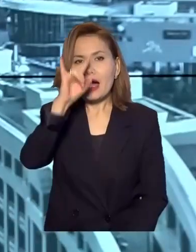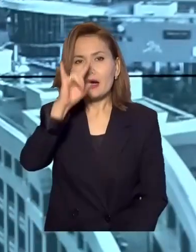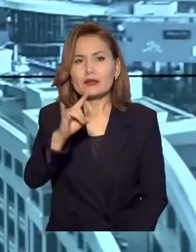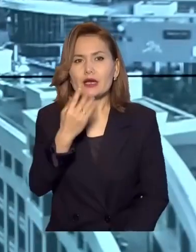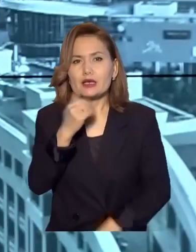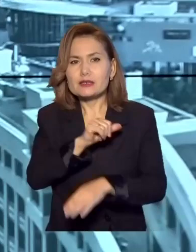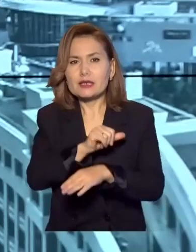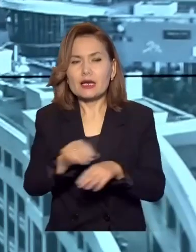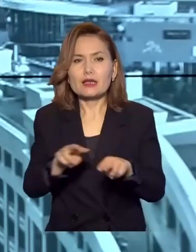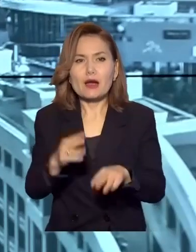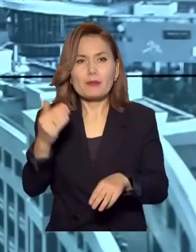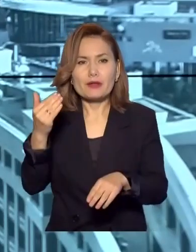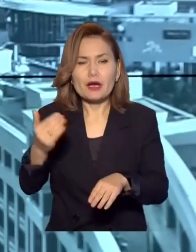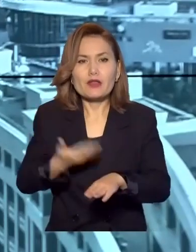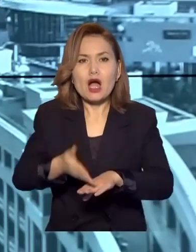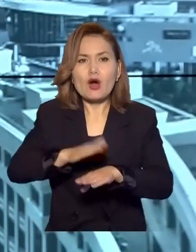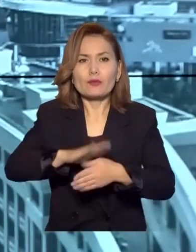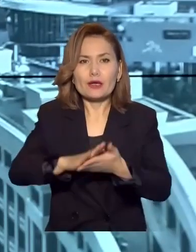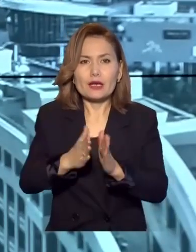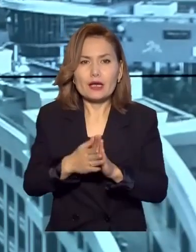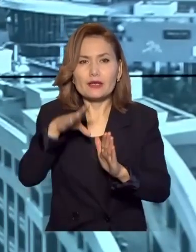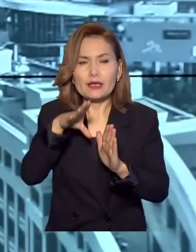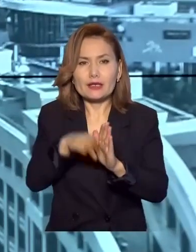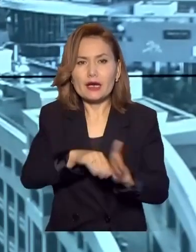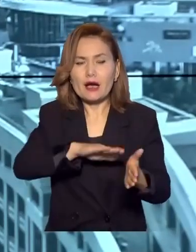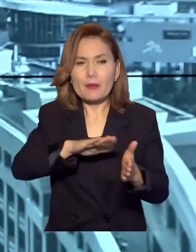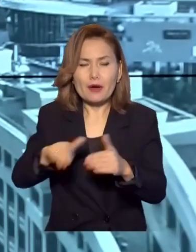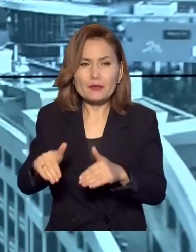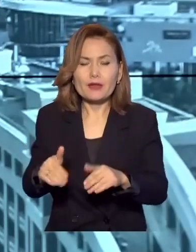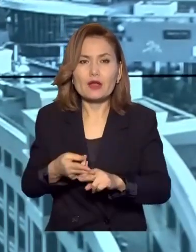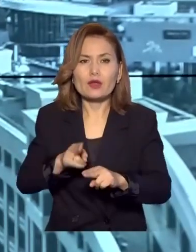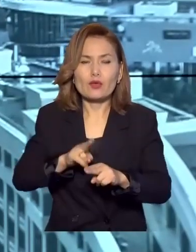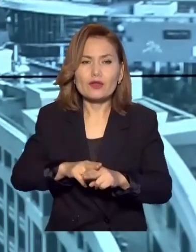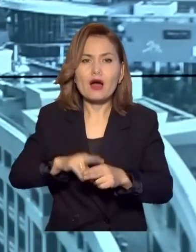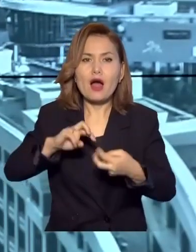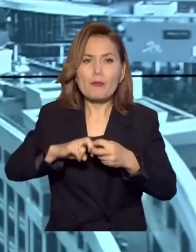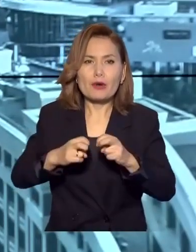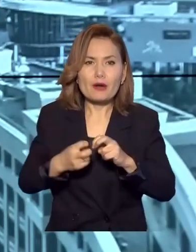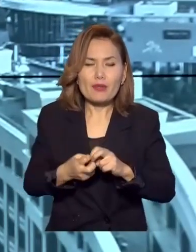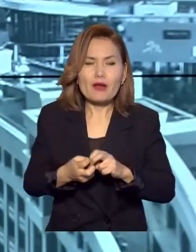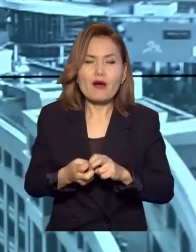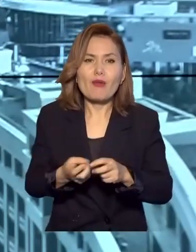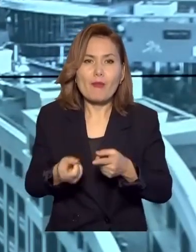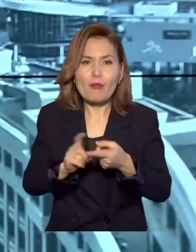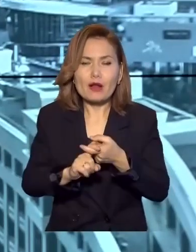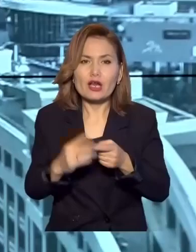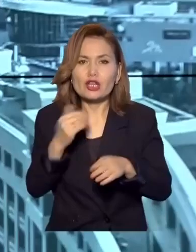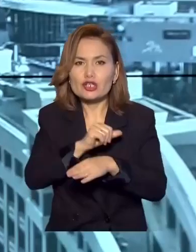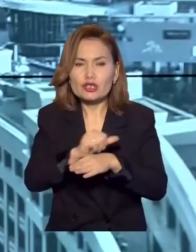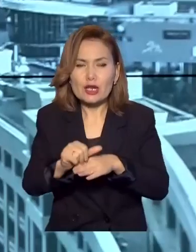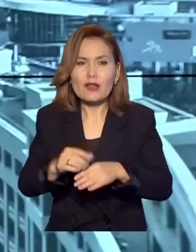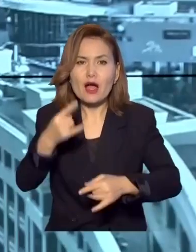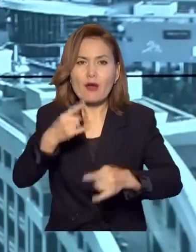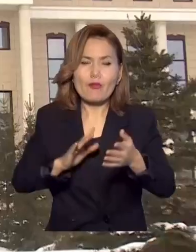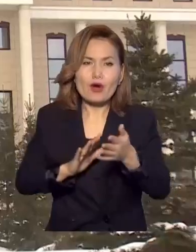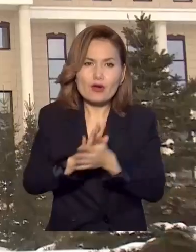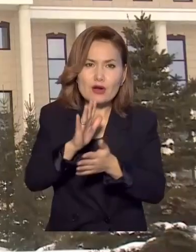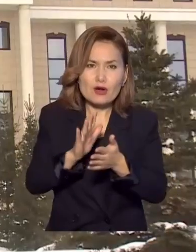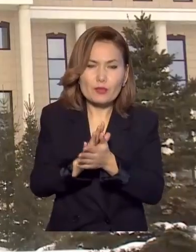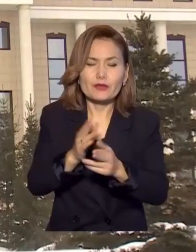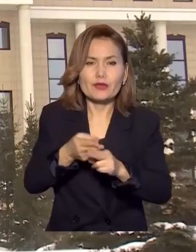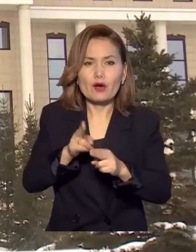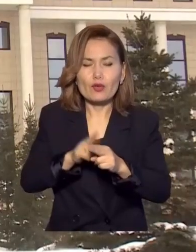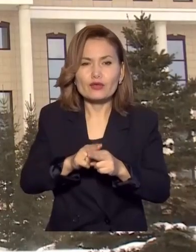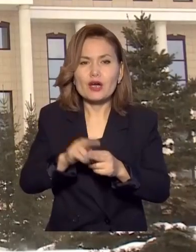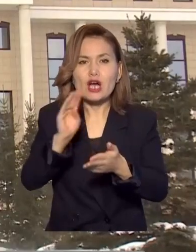Еліміздің сыртқы істер министрлігі төтенше жағдай енгізілгеннен кейін қалыптасқан ахуалға байланысты шетелдік бақтардағы жарияланымдар үстіртін және